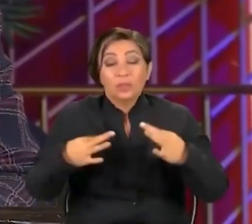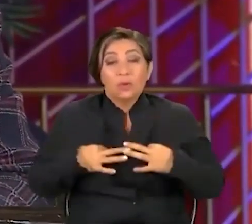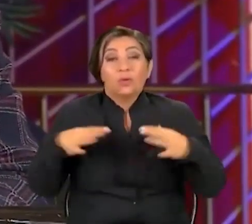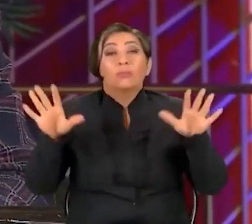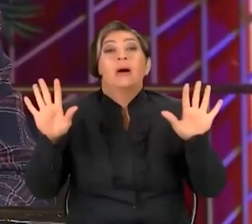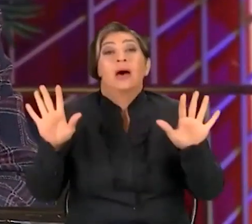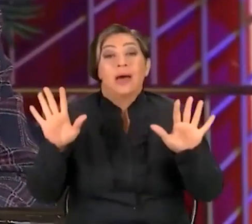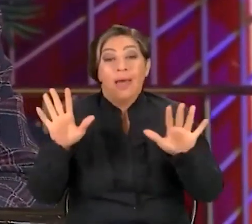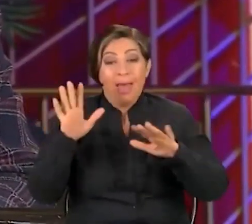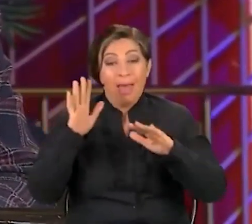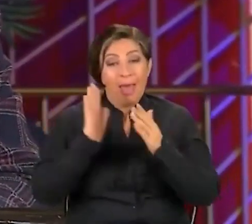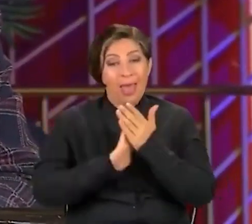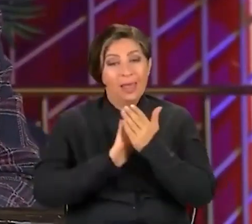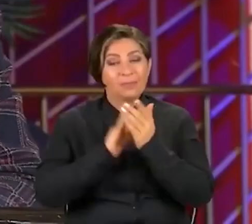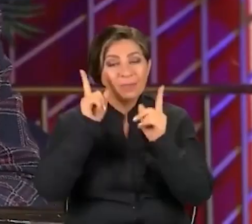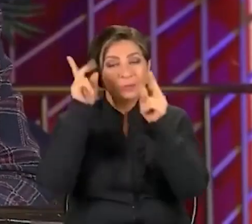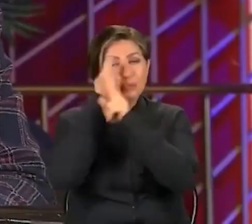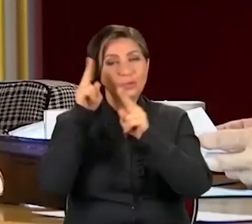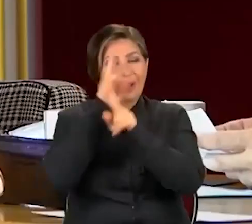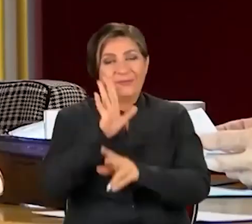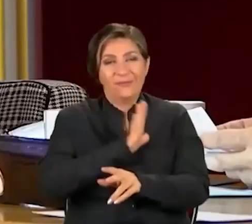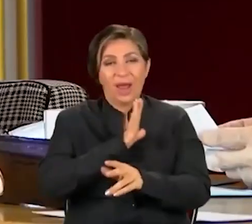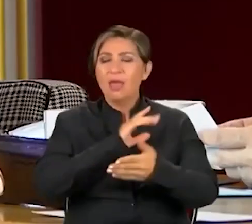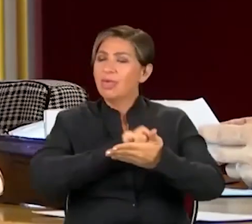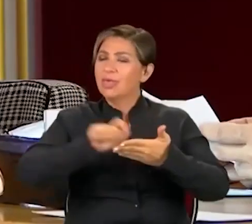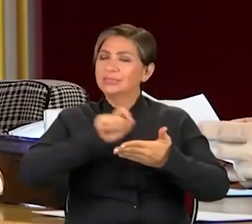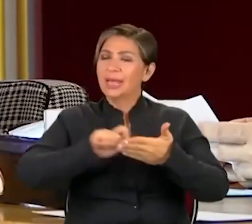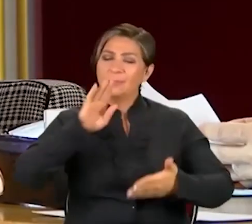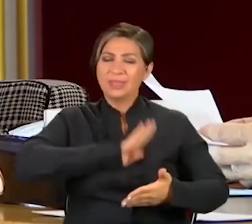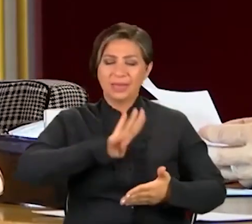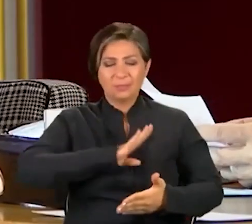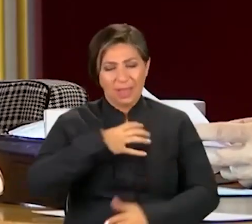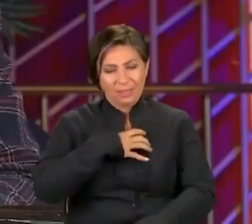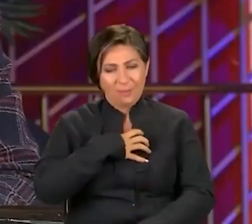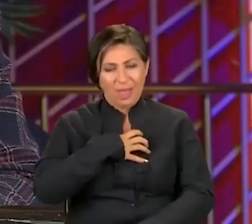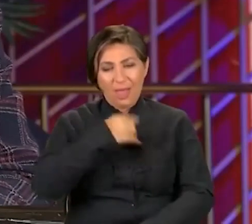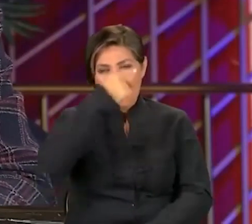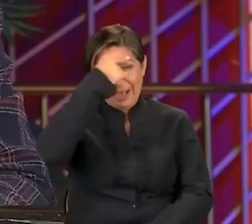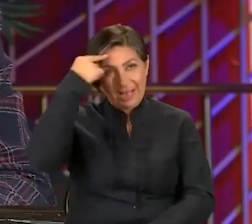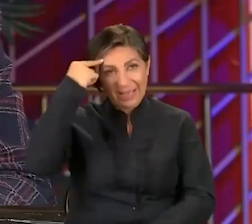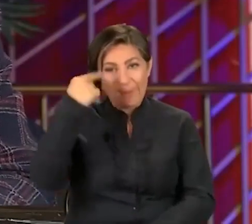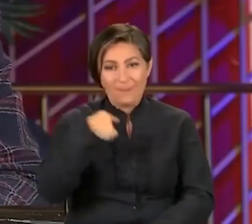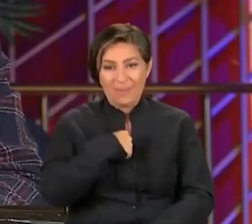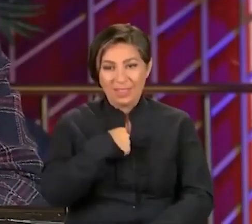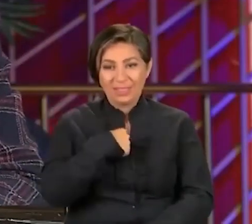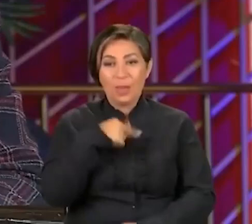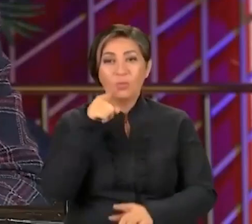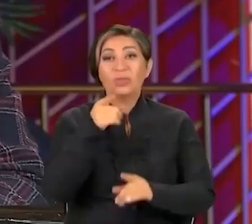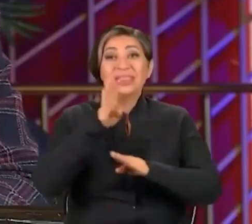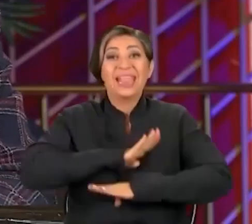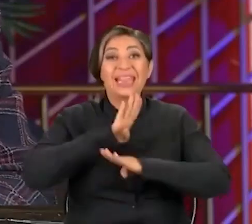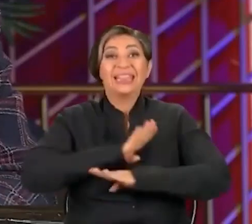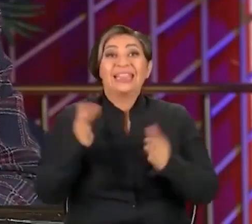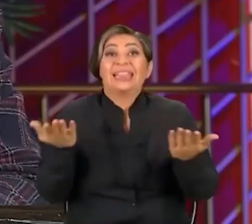Dokunma, elimde bir düşlerim var. Yazarım derdimi kendime. Kaderin benle bu